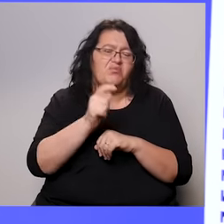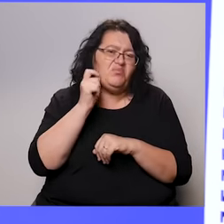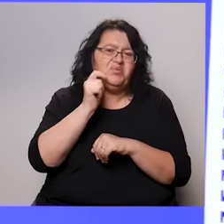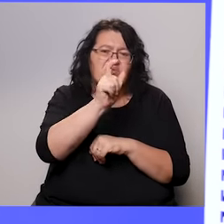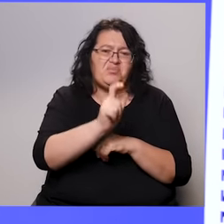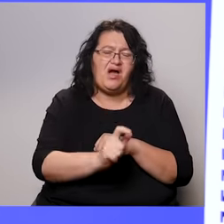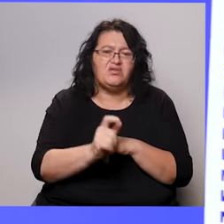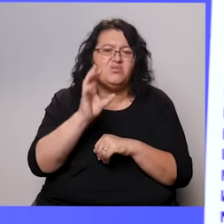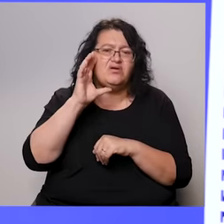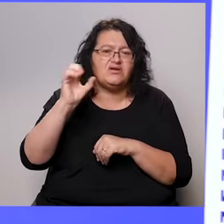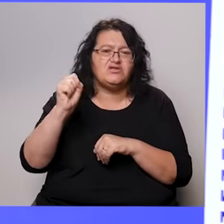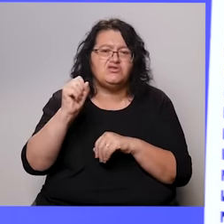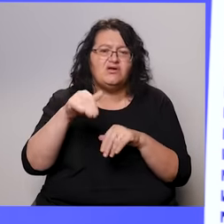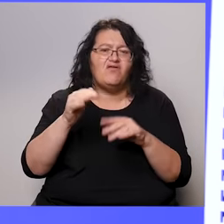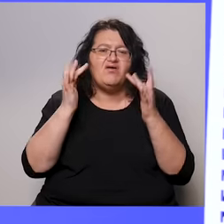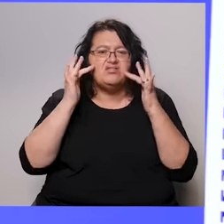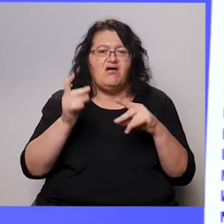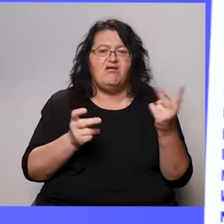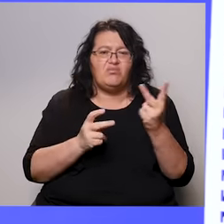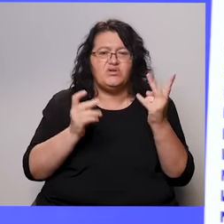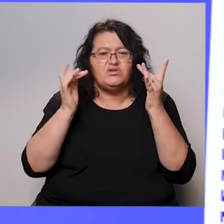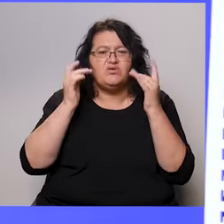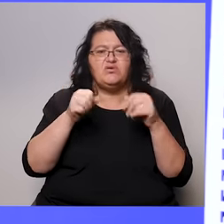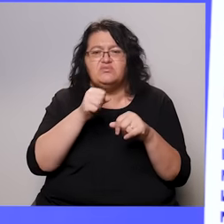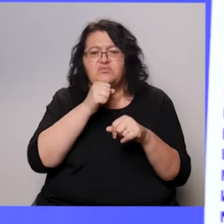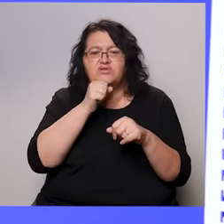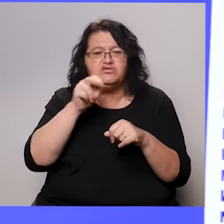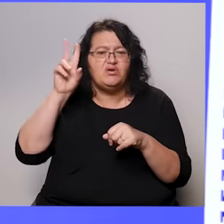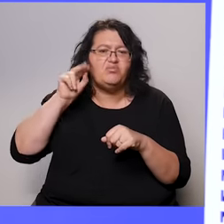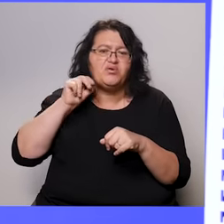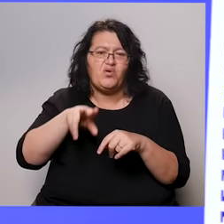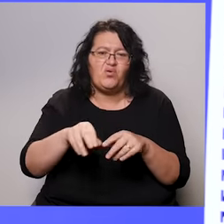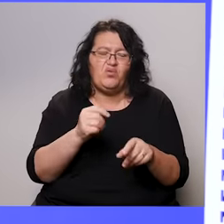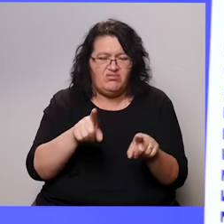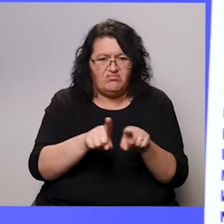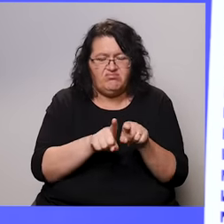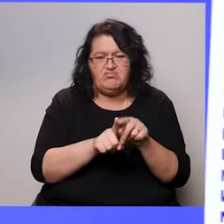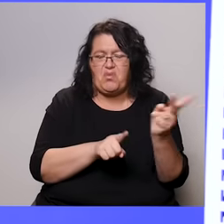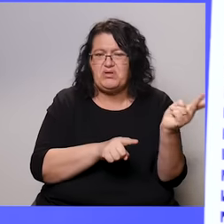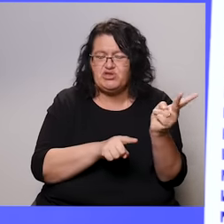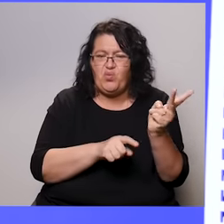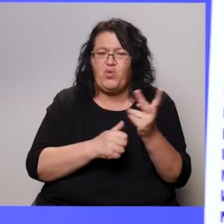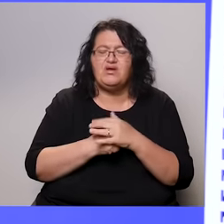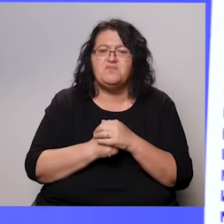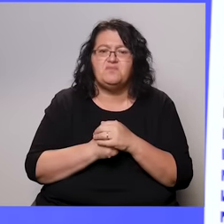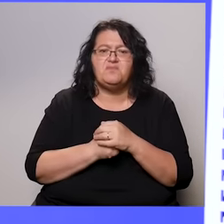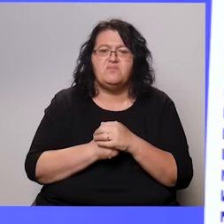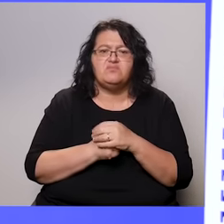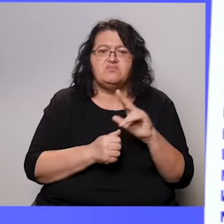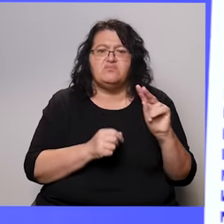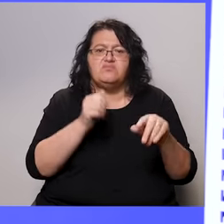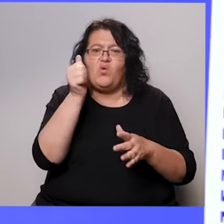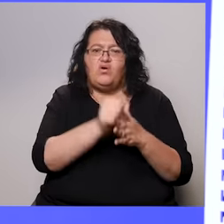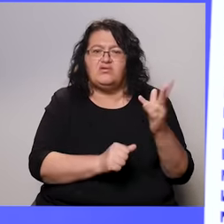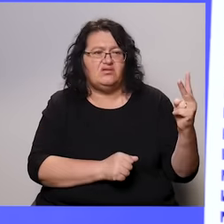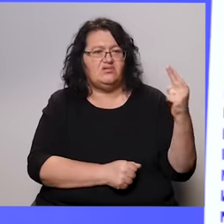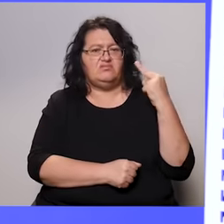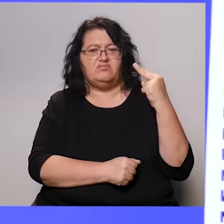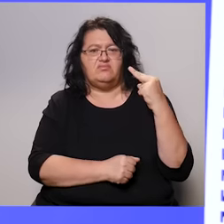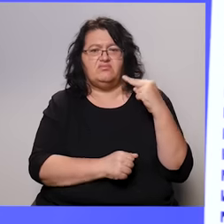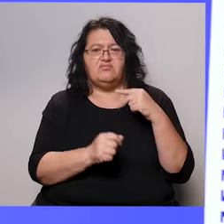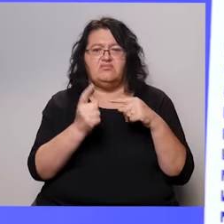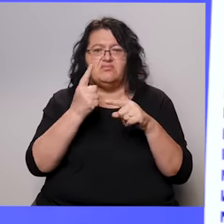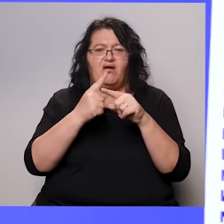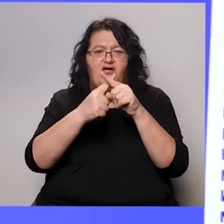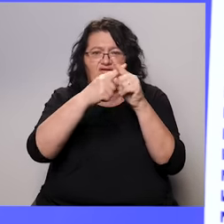respective, și soțul avea darul și soția. Am uitat să precizez asta. Dintr-o dată se uită la mine așa, mă fixează în